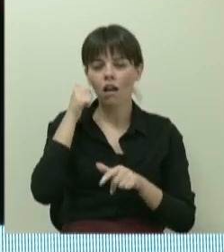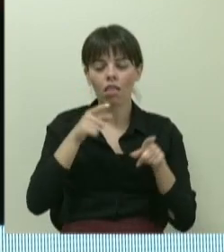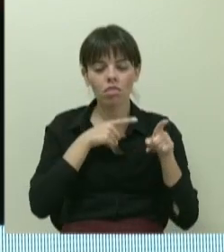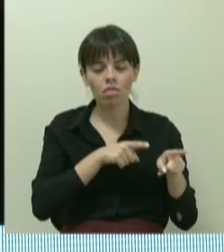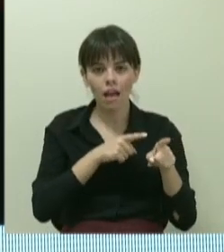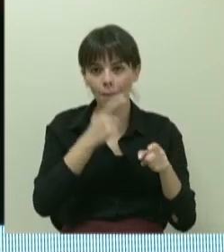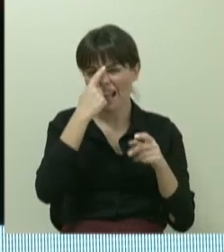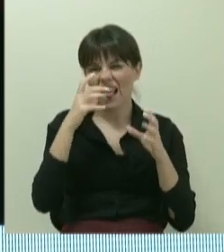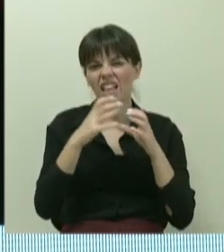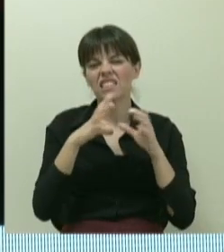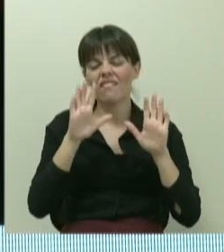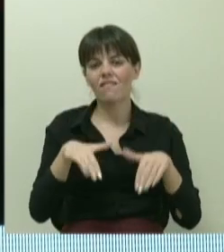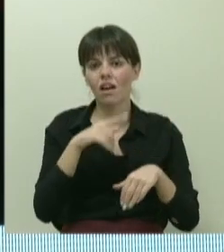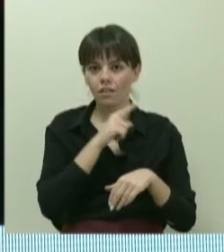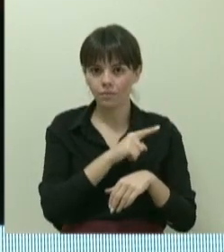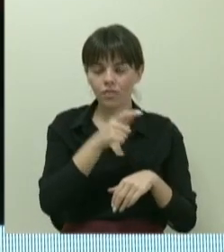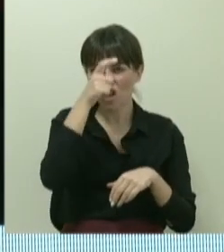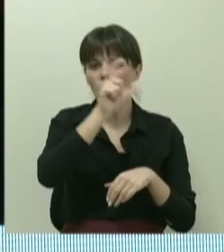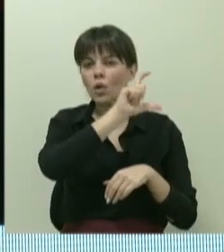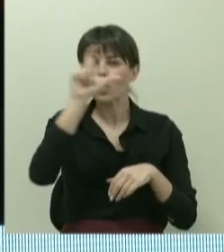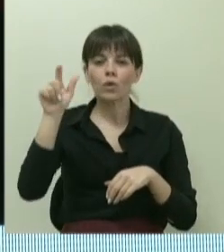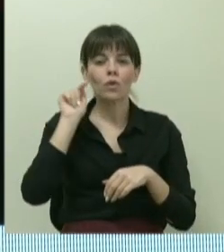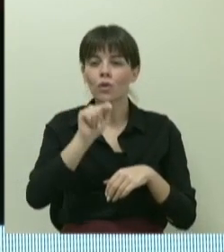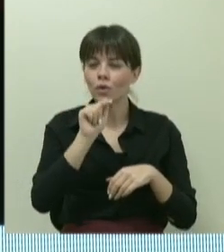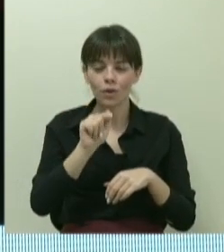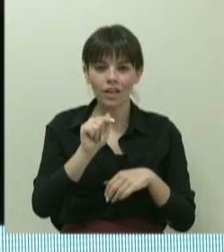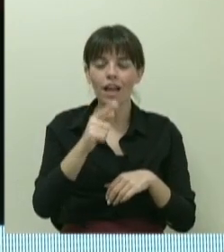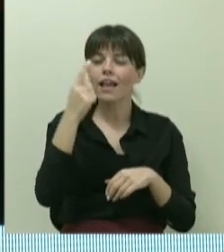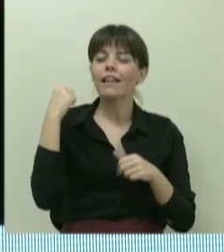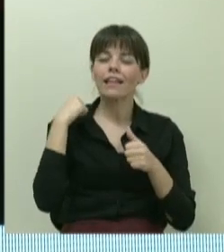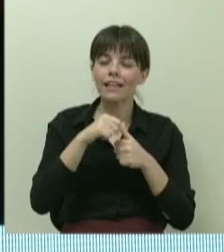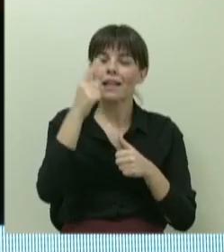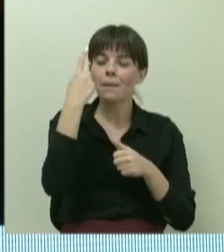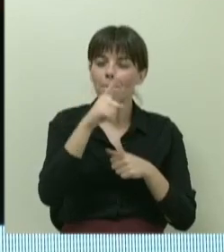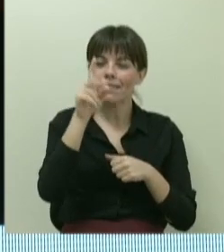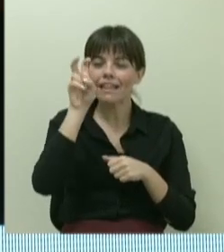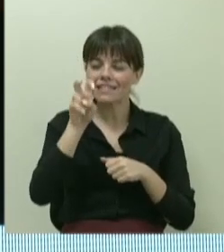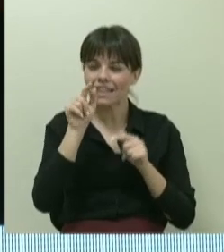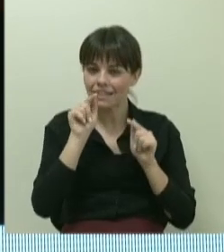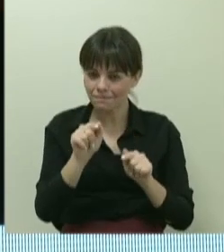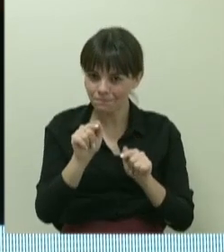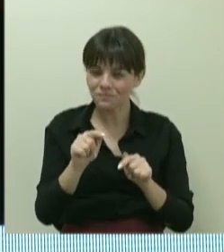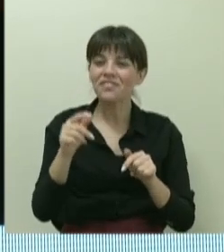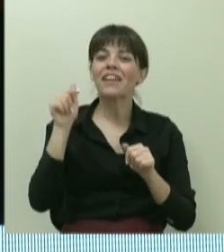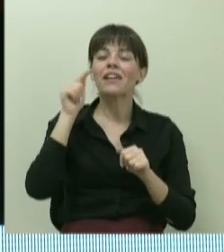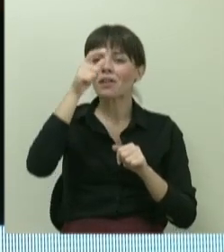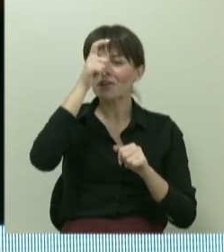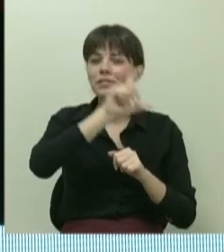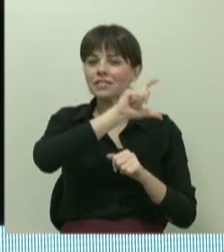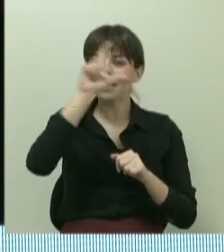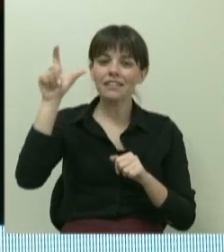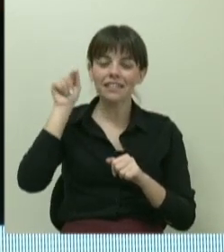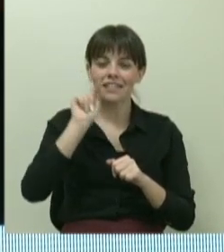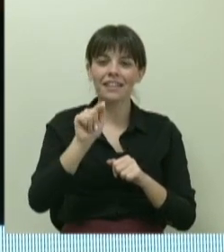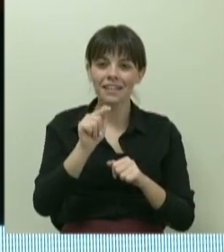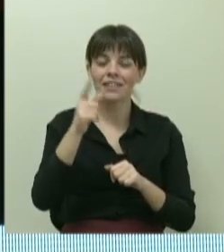eden Hindistan var. Türkiye yine %8'de maalesef. Dolayısıyla Türkiye'nin